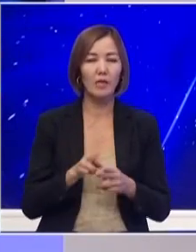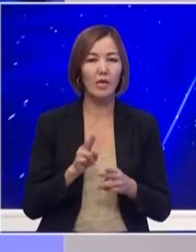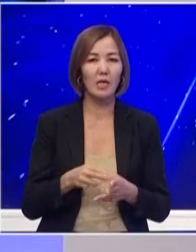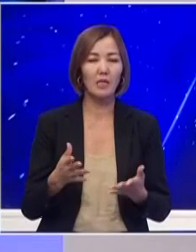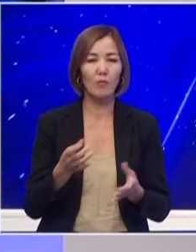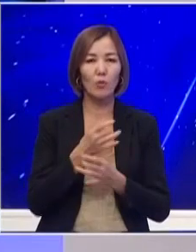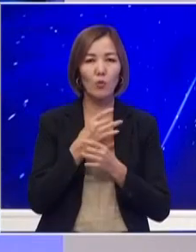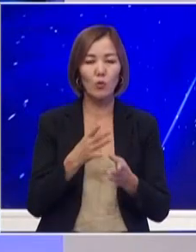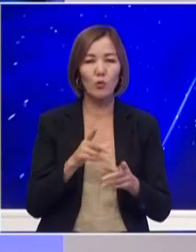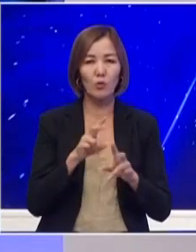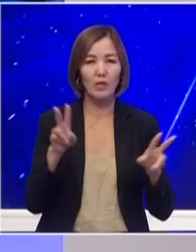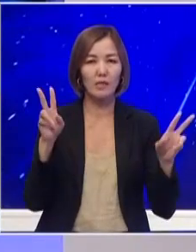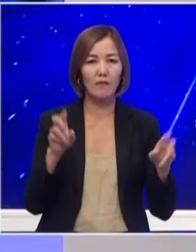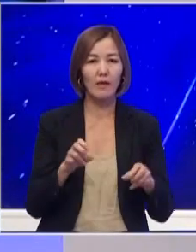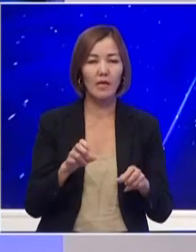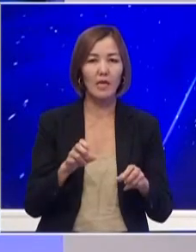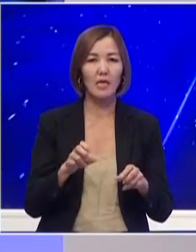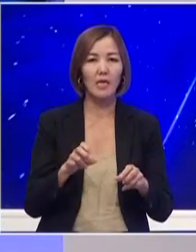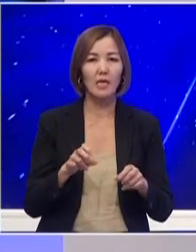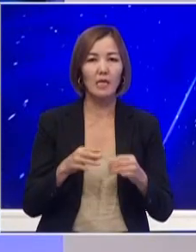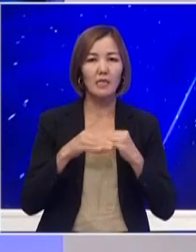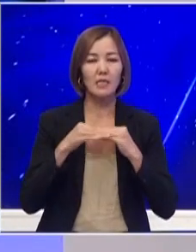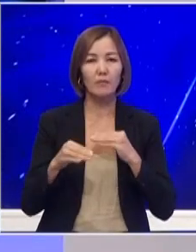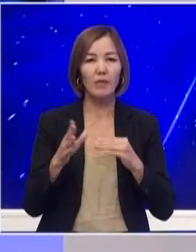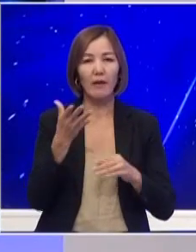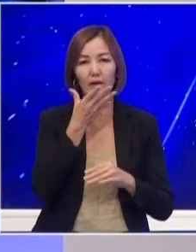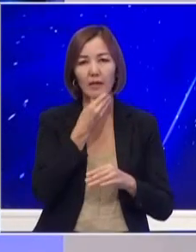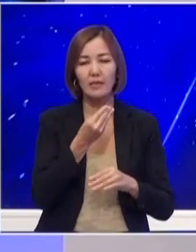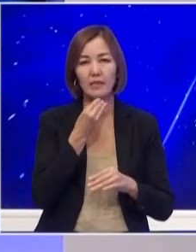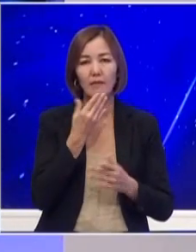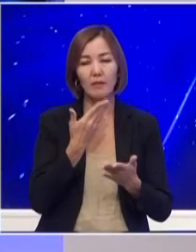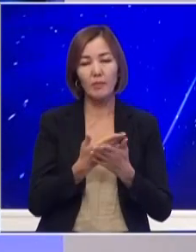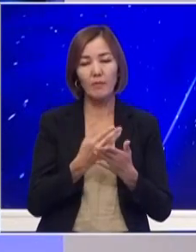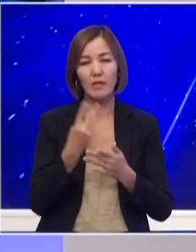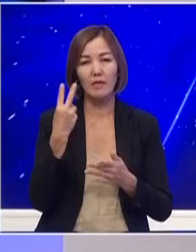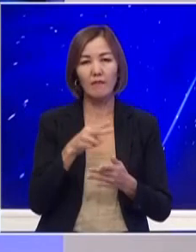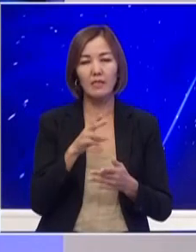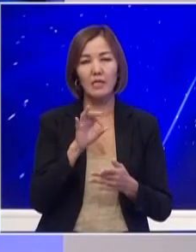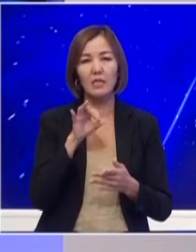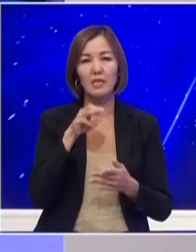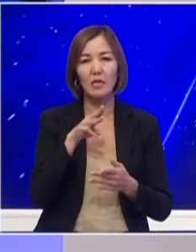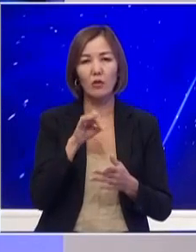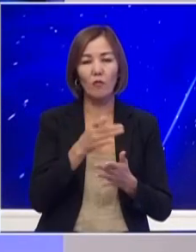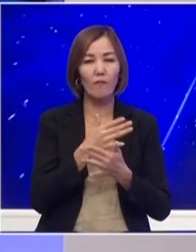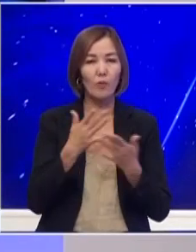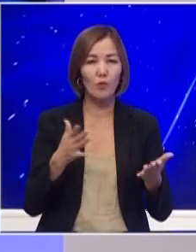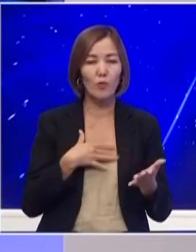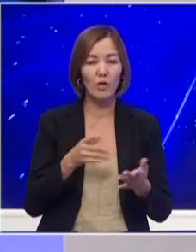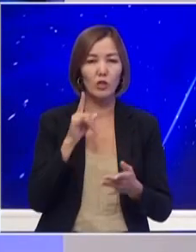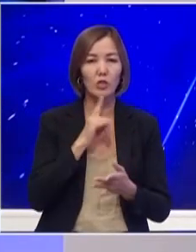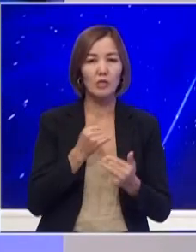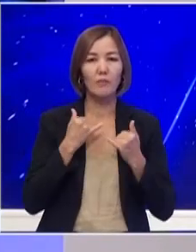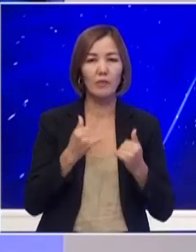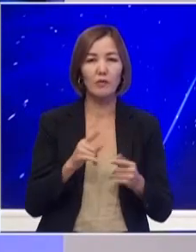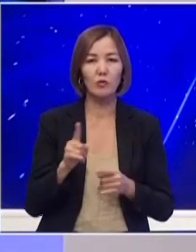этом только у культуры под названием «Степная красавица» около 20 видов. Два десятка лет своей жизни женщина-селекционер посвятила